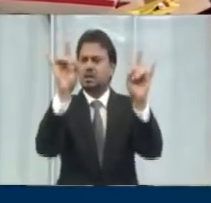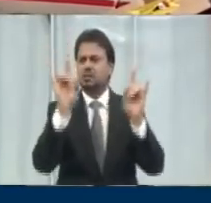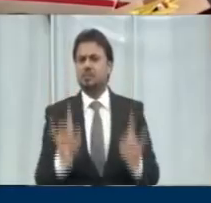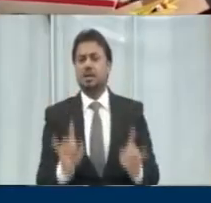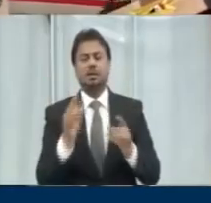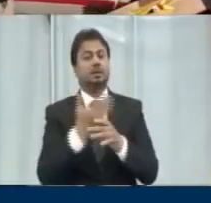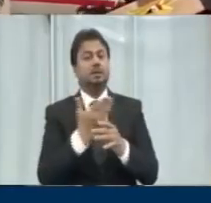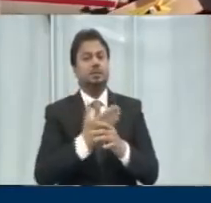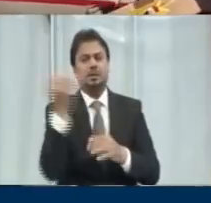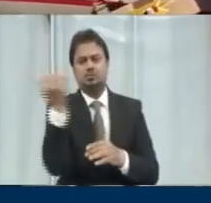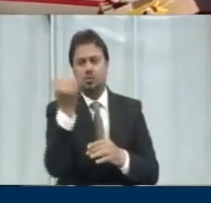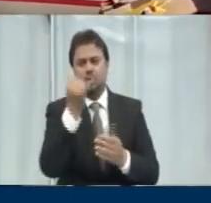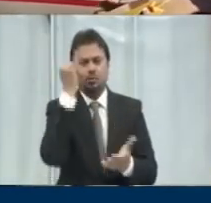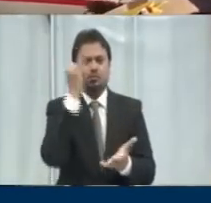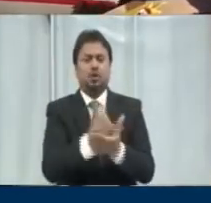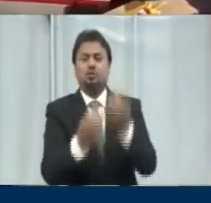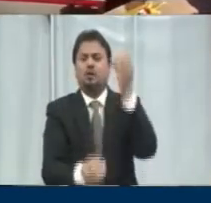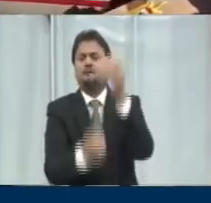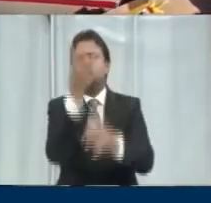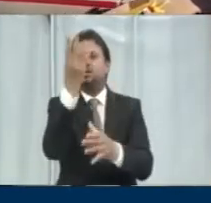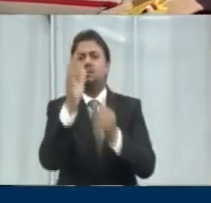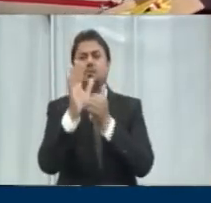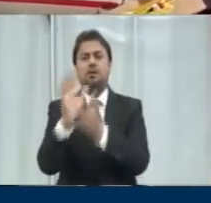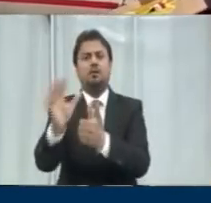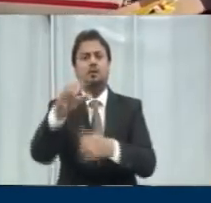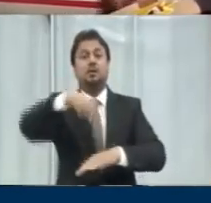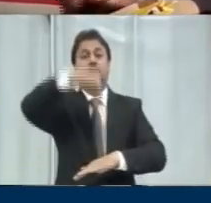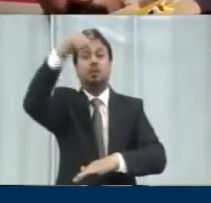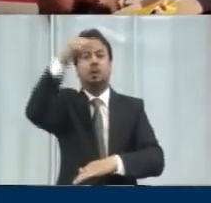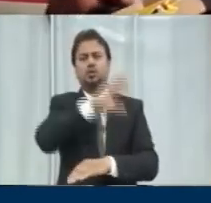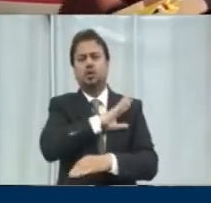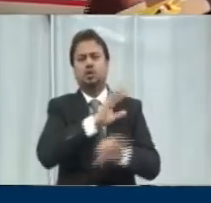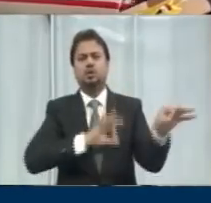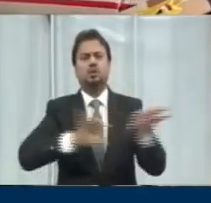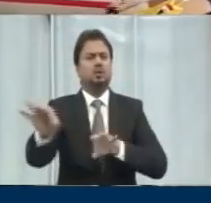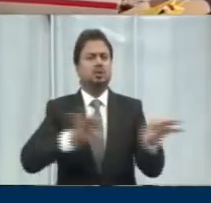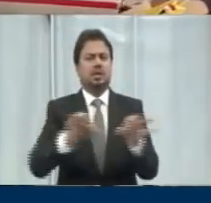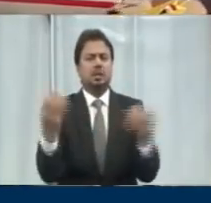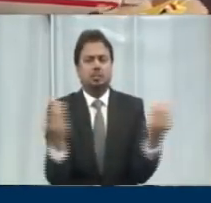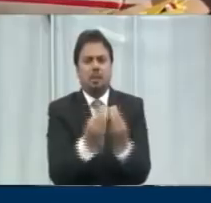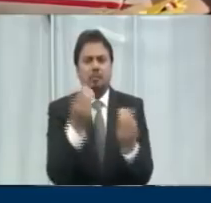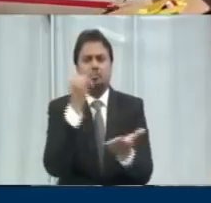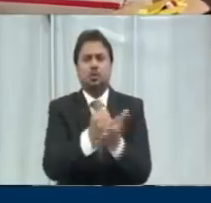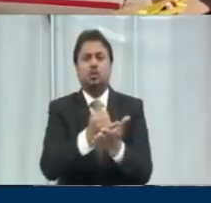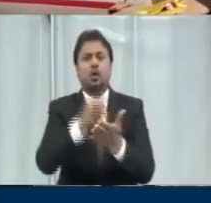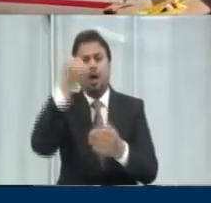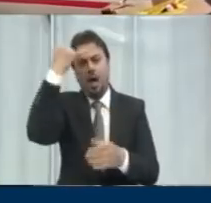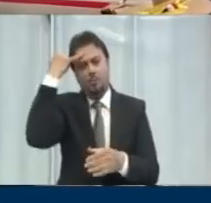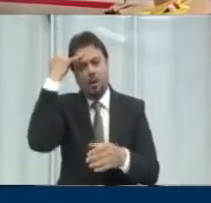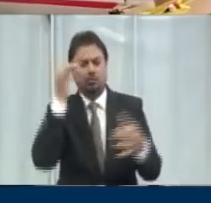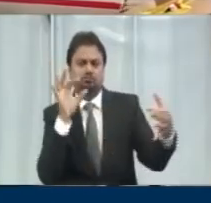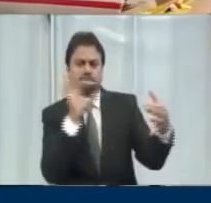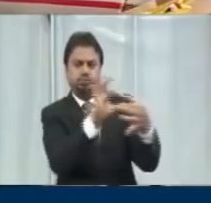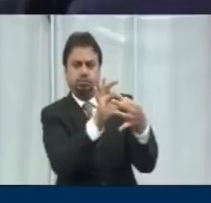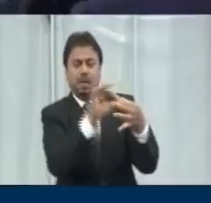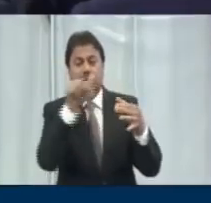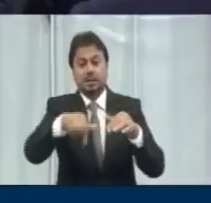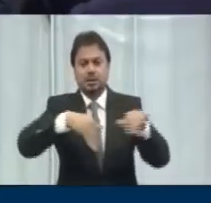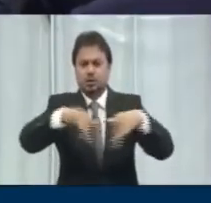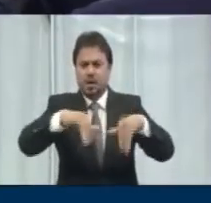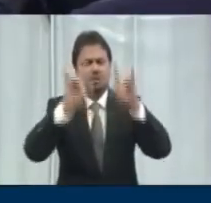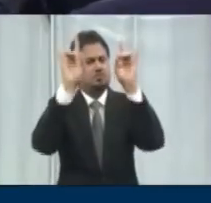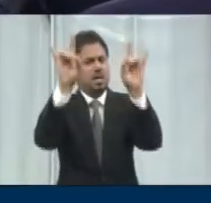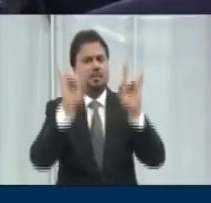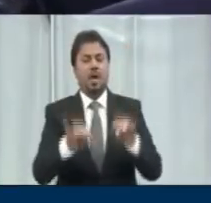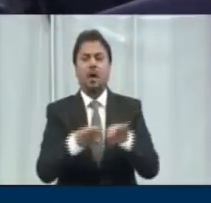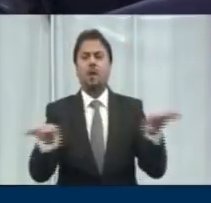العمليات الاستباقية التي قامت بها قيادة عمليات سامراء وبالتنسيق مع قيادة عمليات الأنبار. أصبح الطريق آمنا. هذا